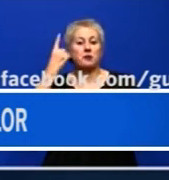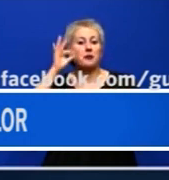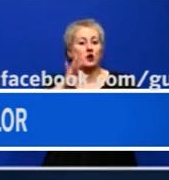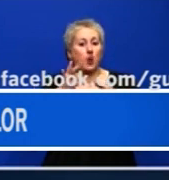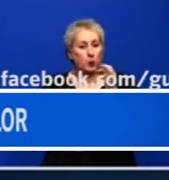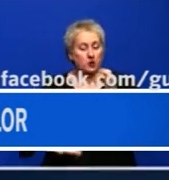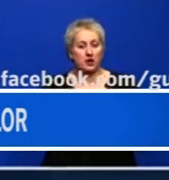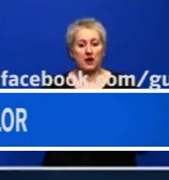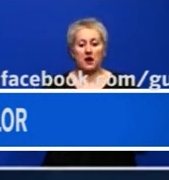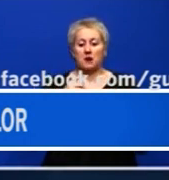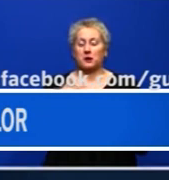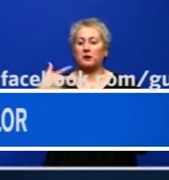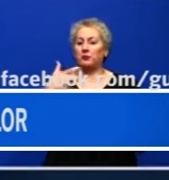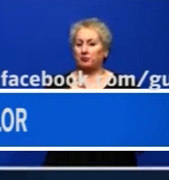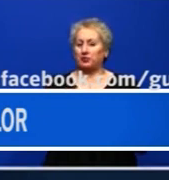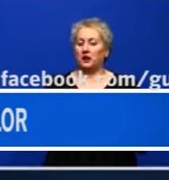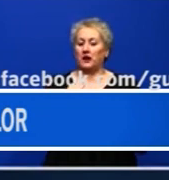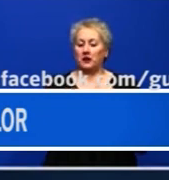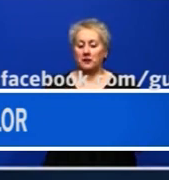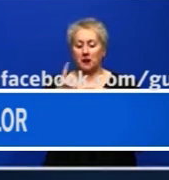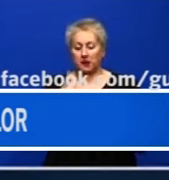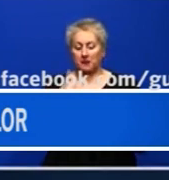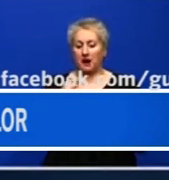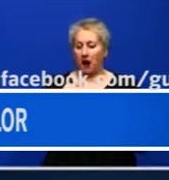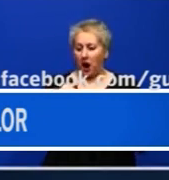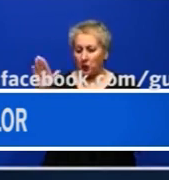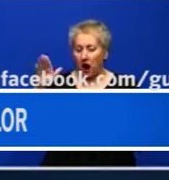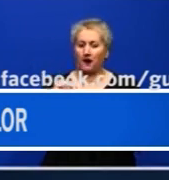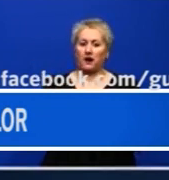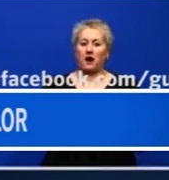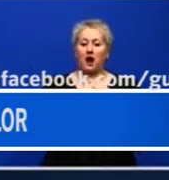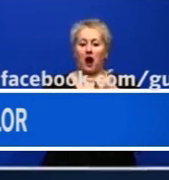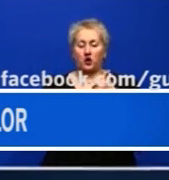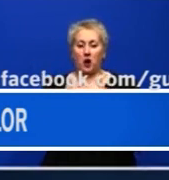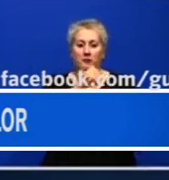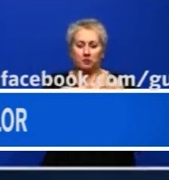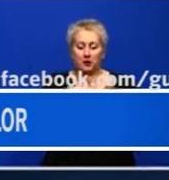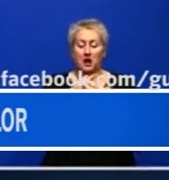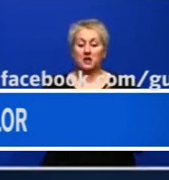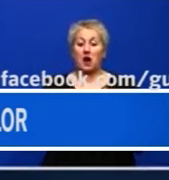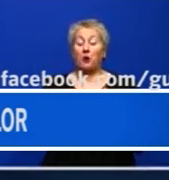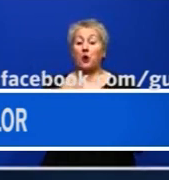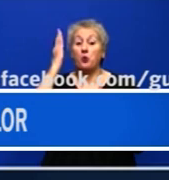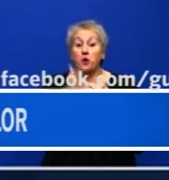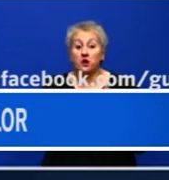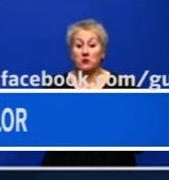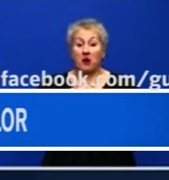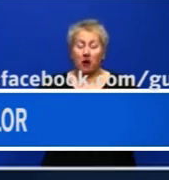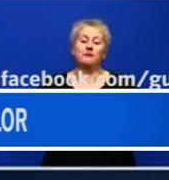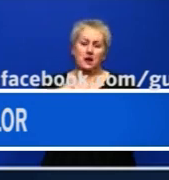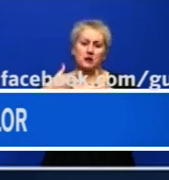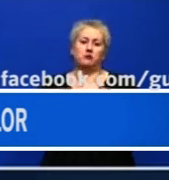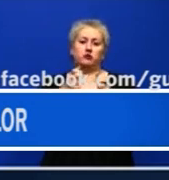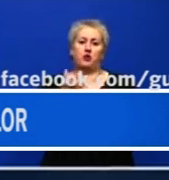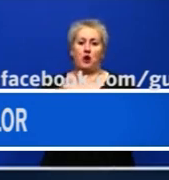intrat joi pe ordinea de zi a ședinței de guvern în primă lectură. Potrivit unui draft al ordonanței, care va permite împușcarea în